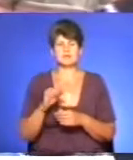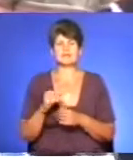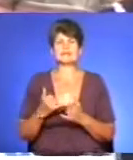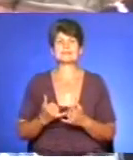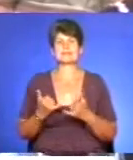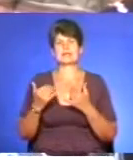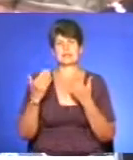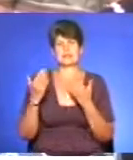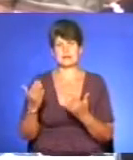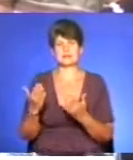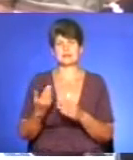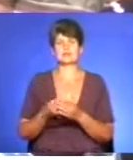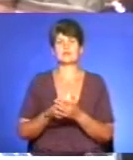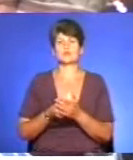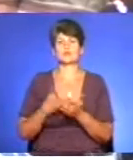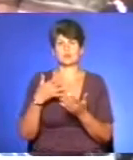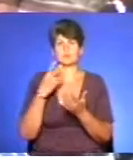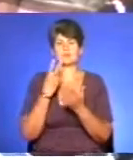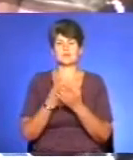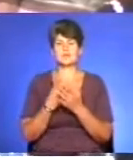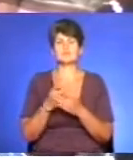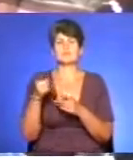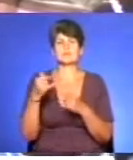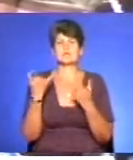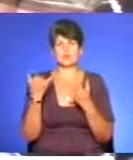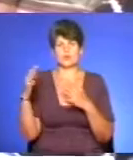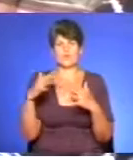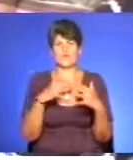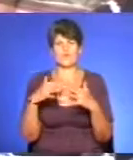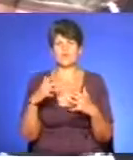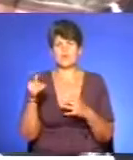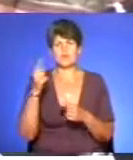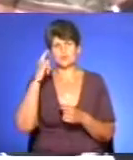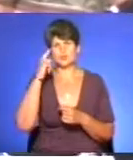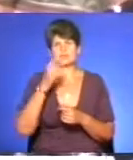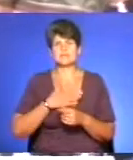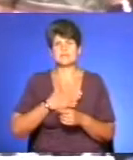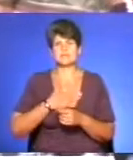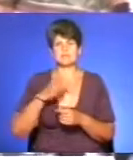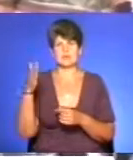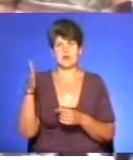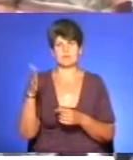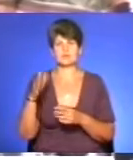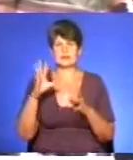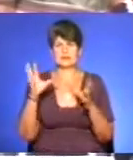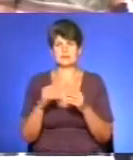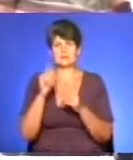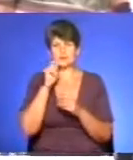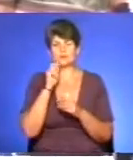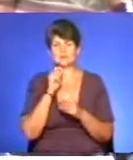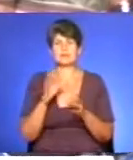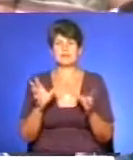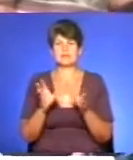них дорогий символ, і вони за нього воюють. І я думаю, що це наш прапор такий. Як кажете, єдина Україна?